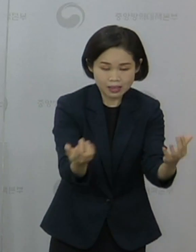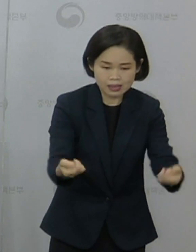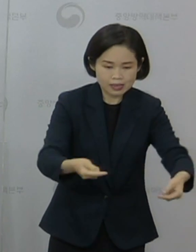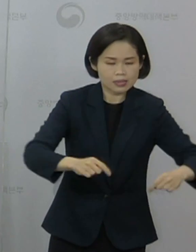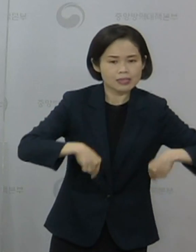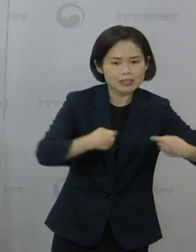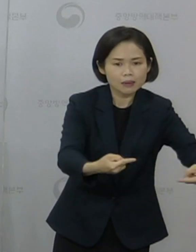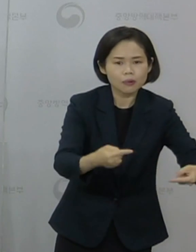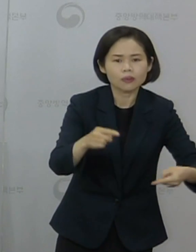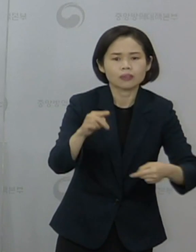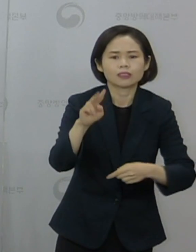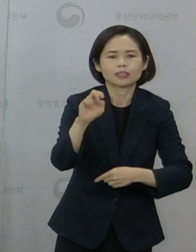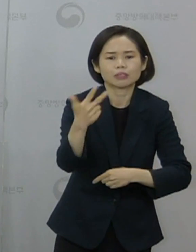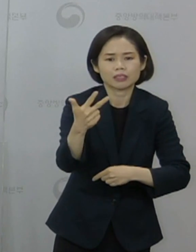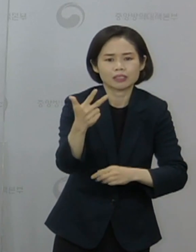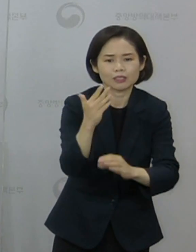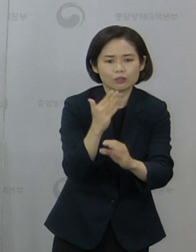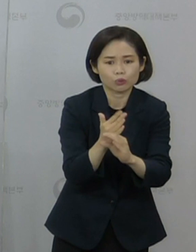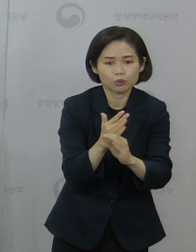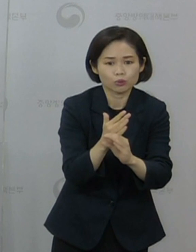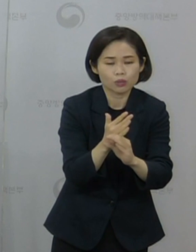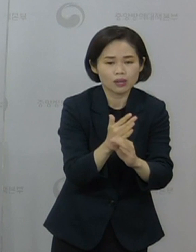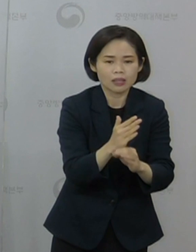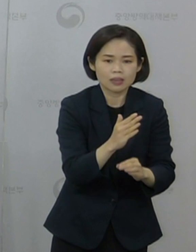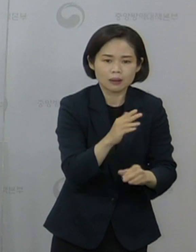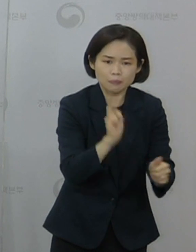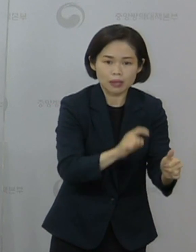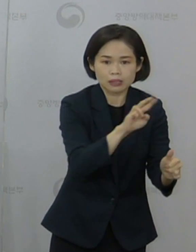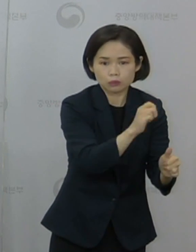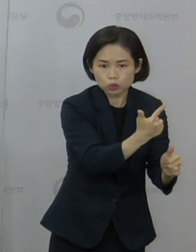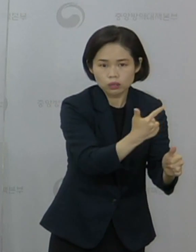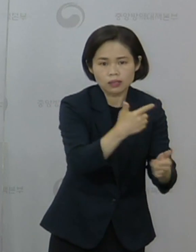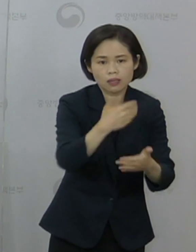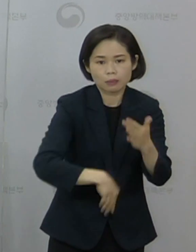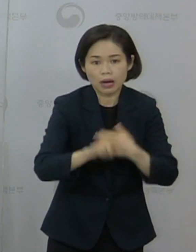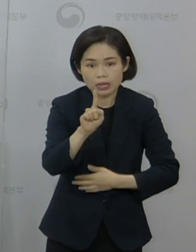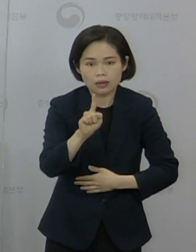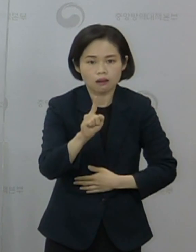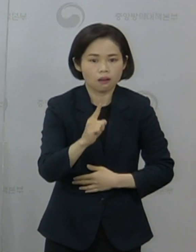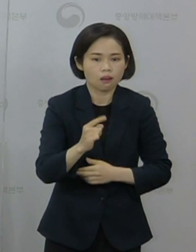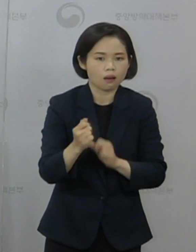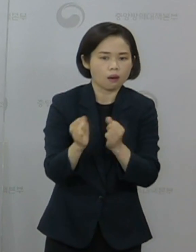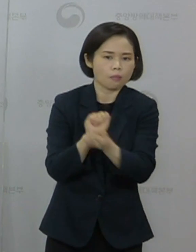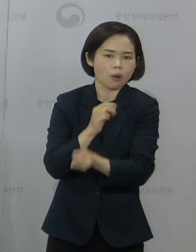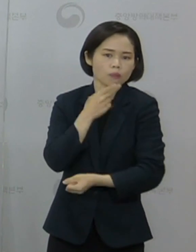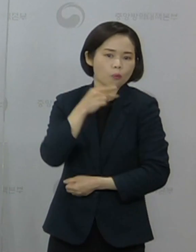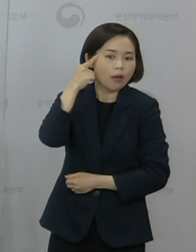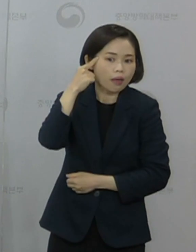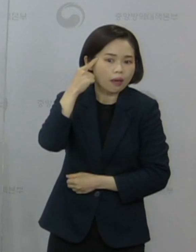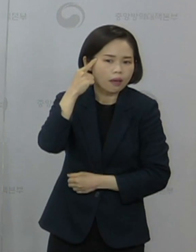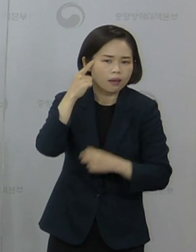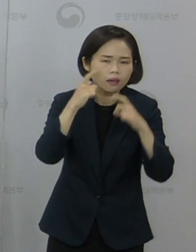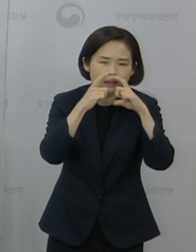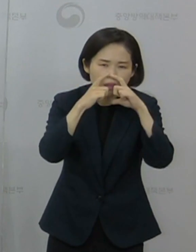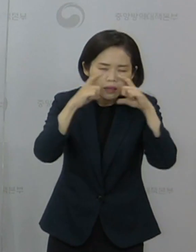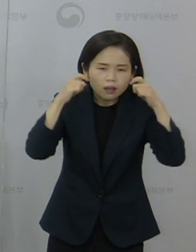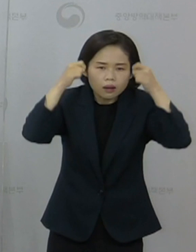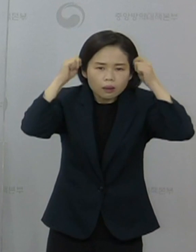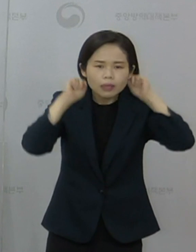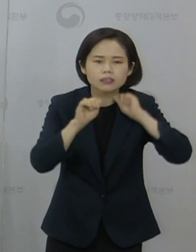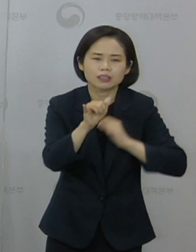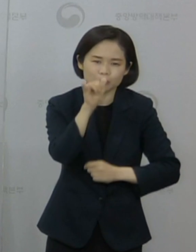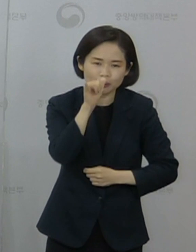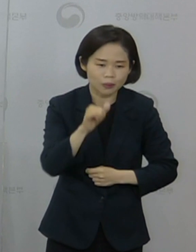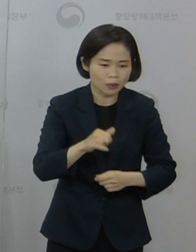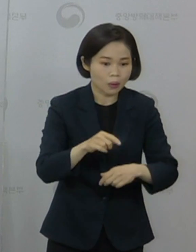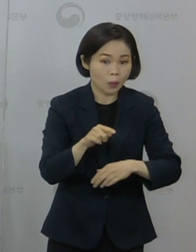한명이 이제 감염이 되지 않으셨고 이 1분은 마스크를 제대로 착용 하셨고 또 다과 시간에도 벗지 않는